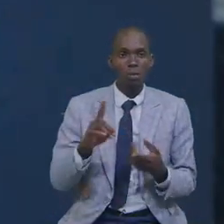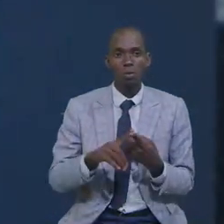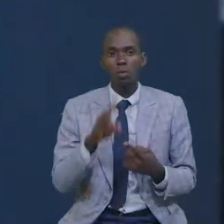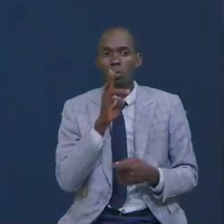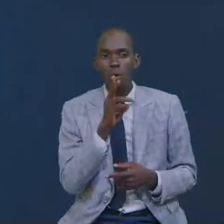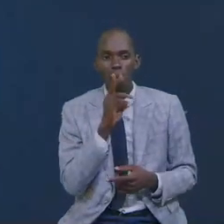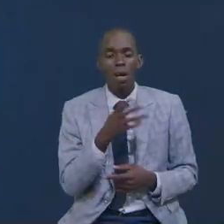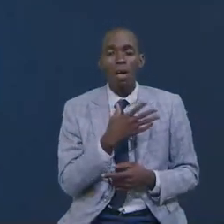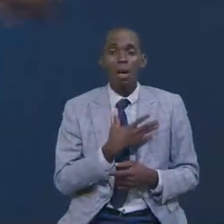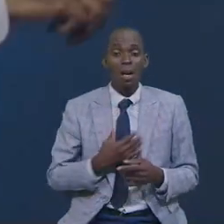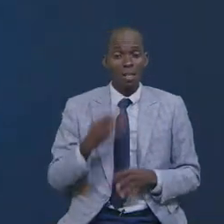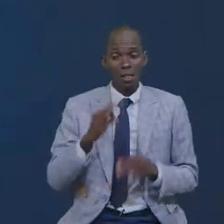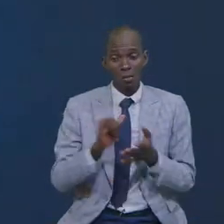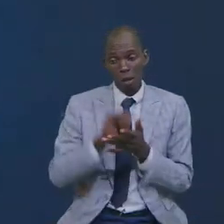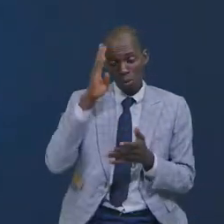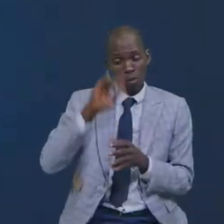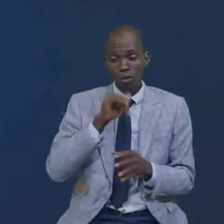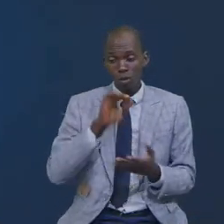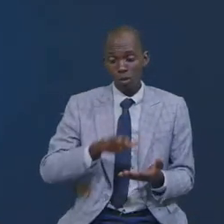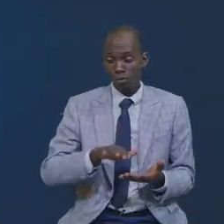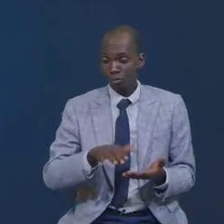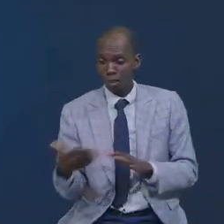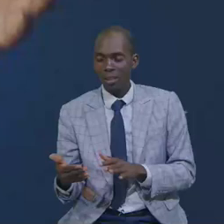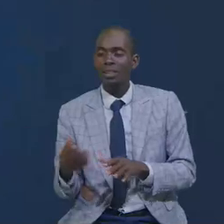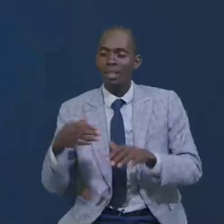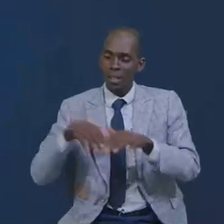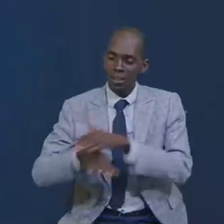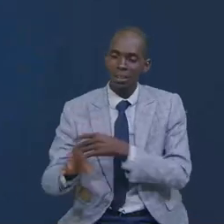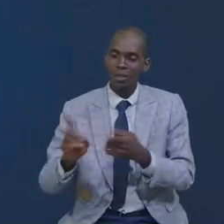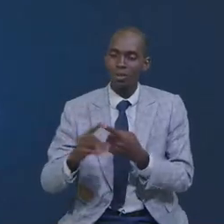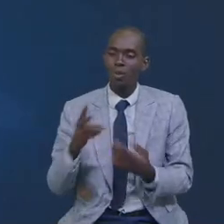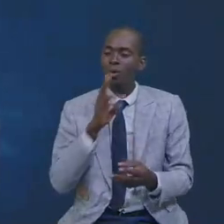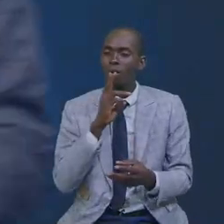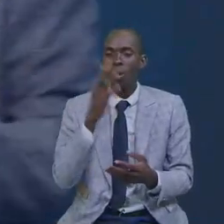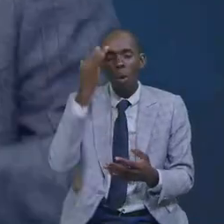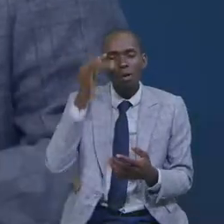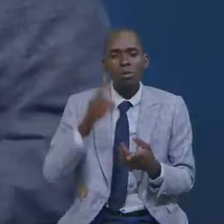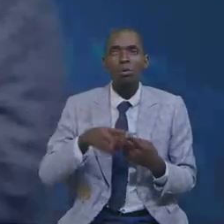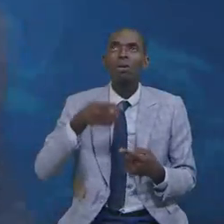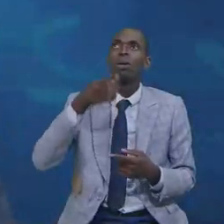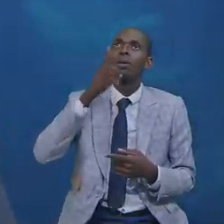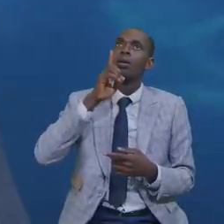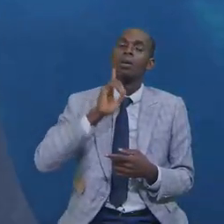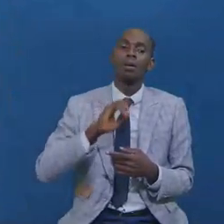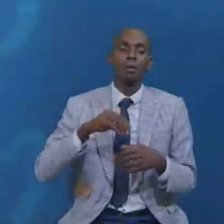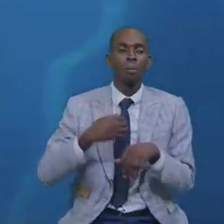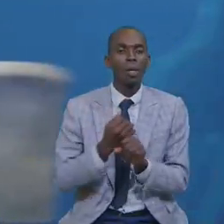le faire si pour le fait je ne mets pas dans l'eau pour le faire périr